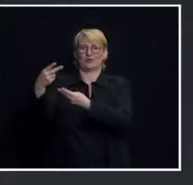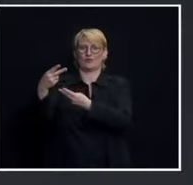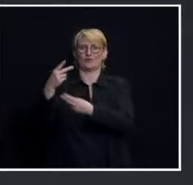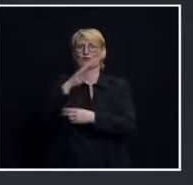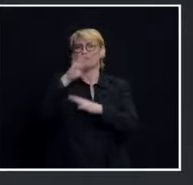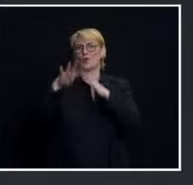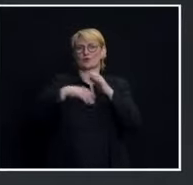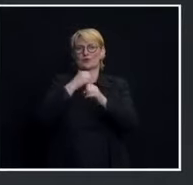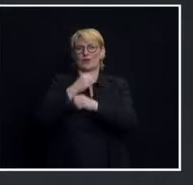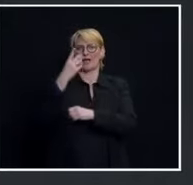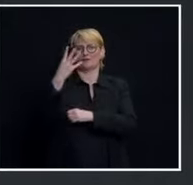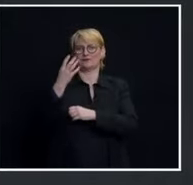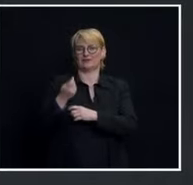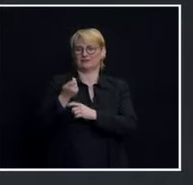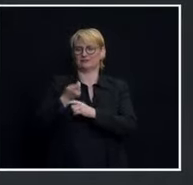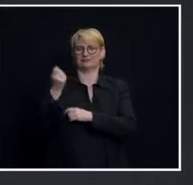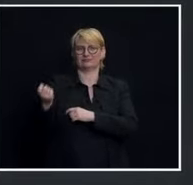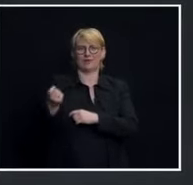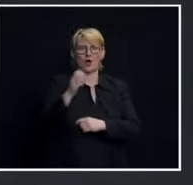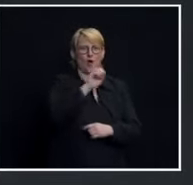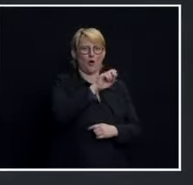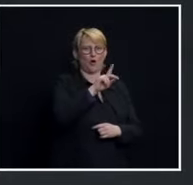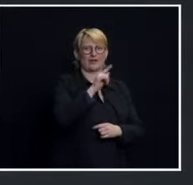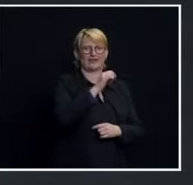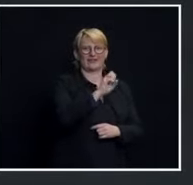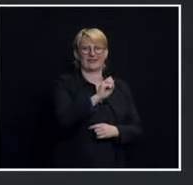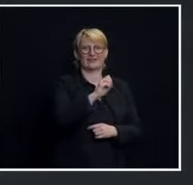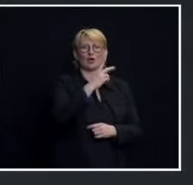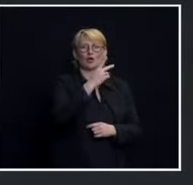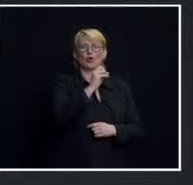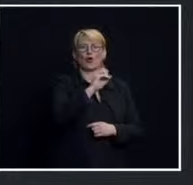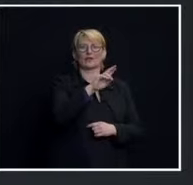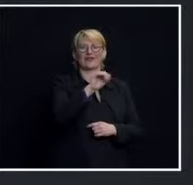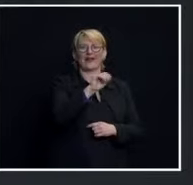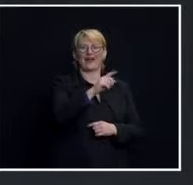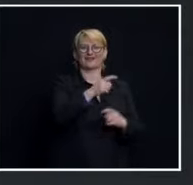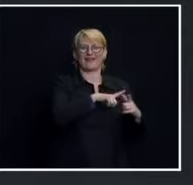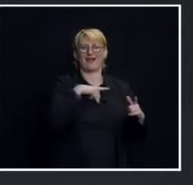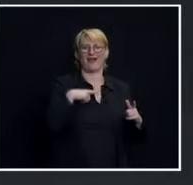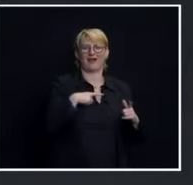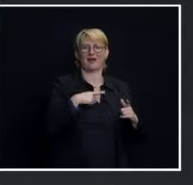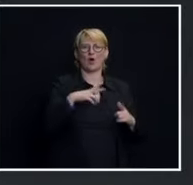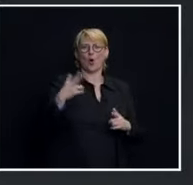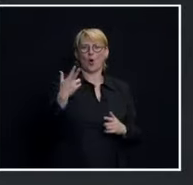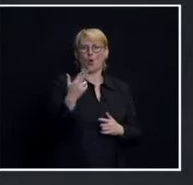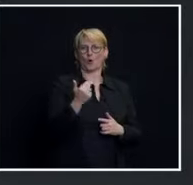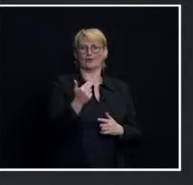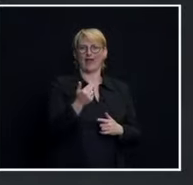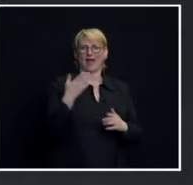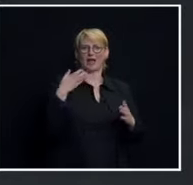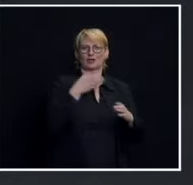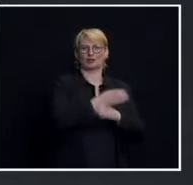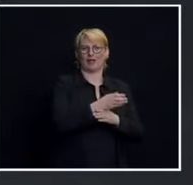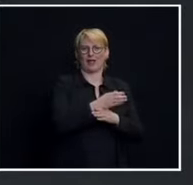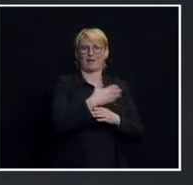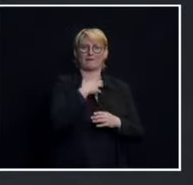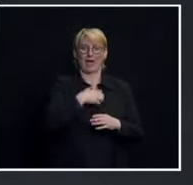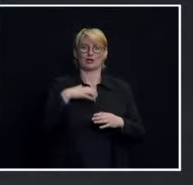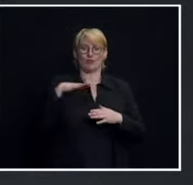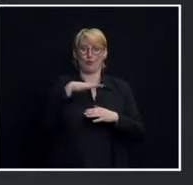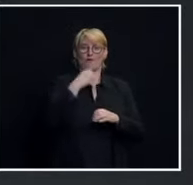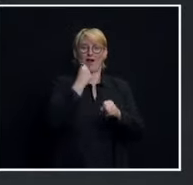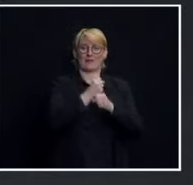ermordet. Eugen Konrad Lang war Hotelangestellter, unter anderem im Bayerischen Hof, unweit von hier.